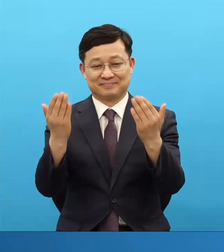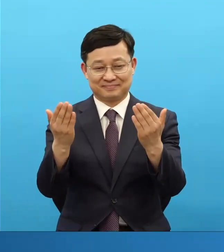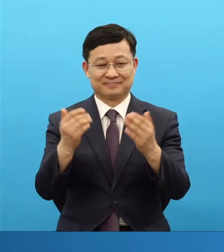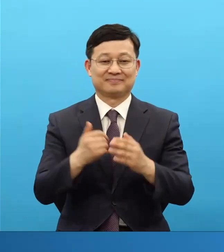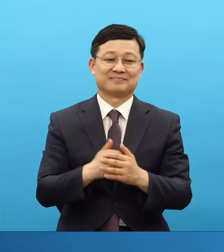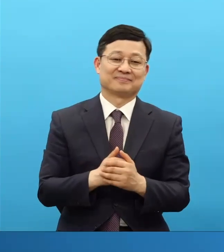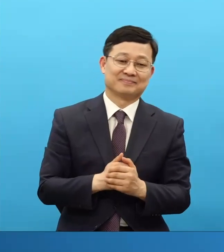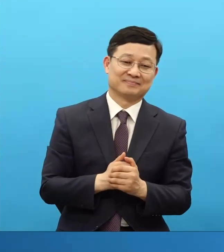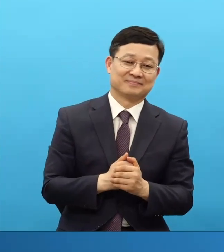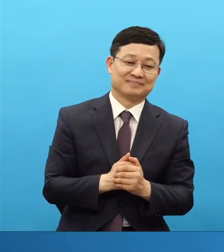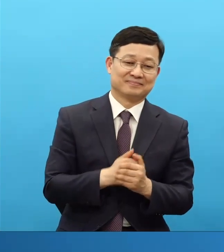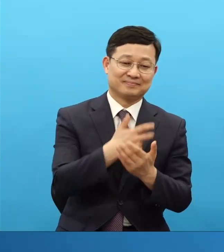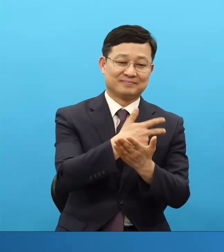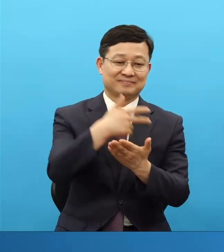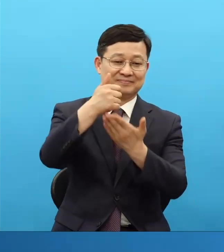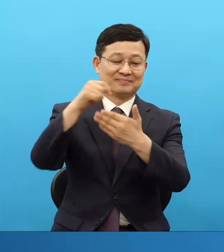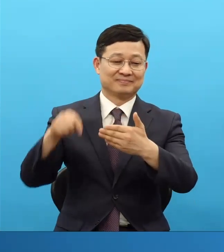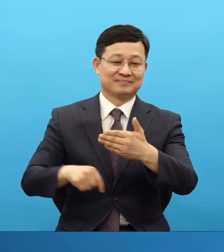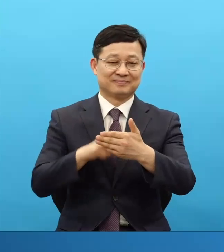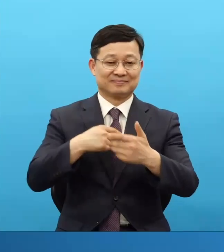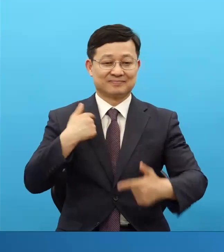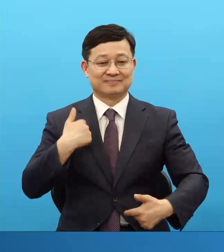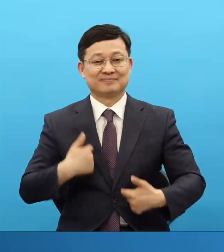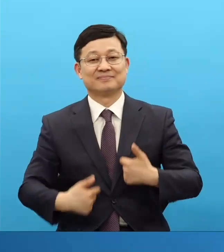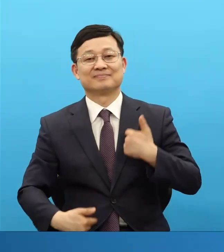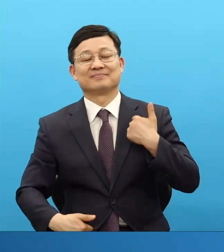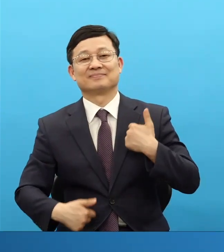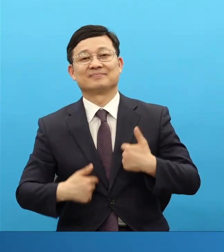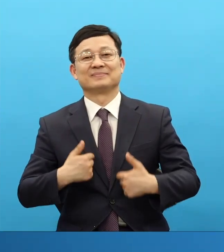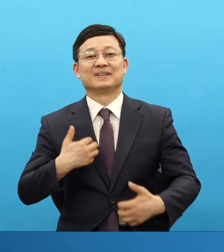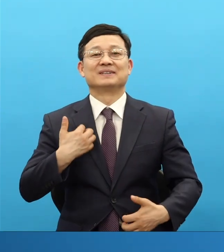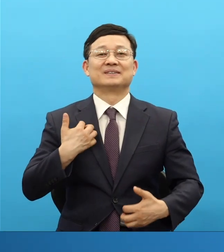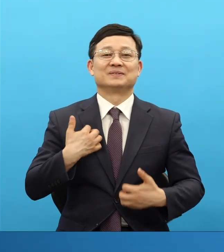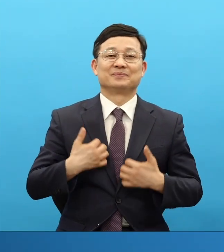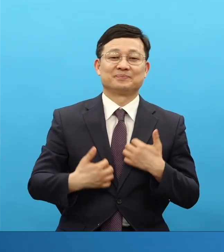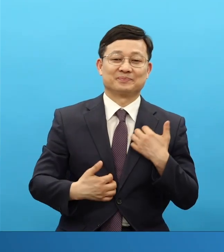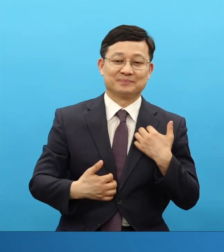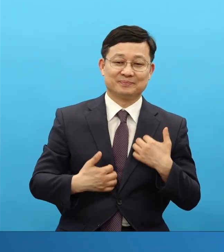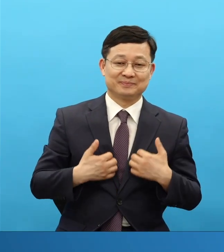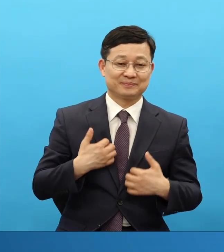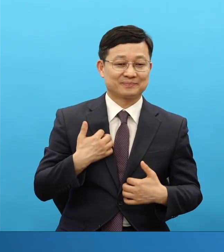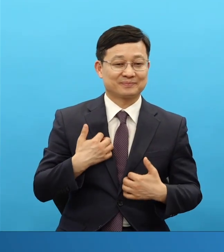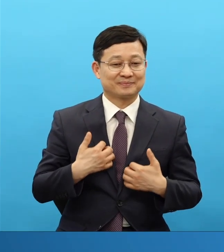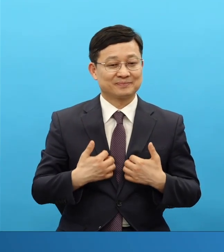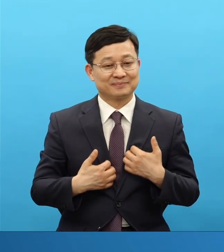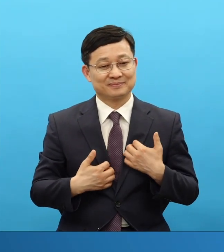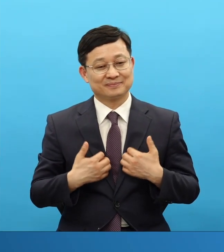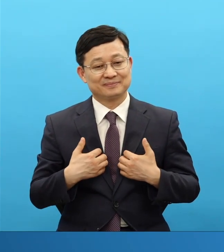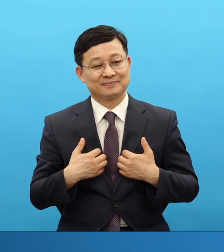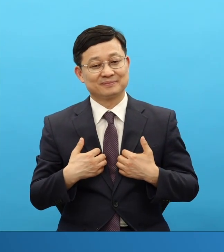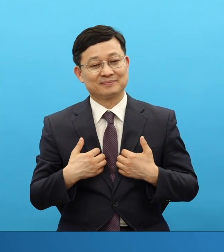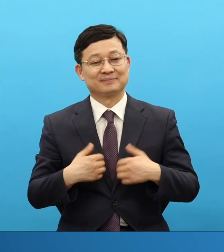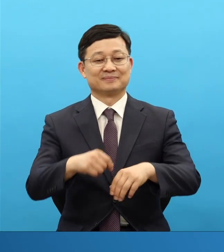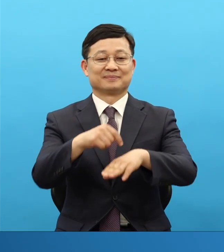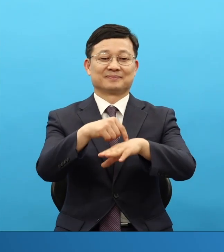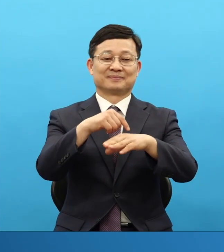찬송하리로다. 주 안에 기쁨 누리므로